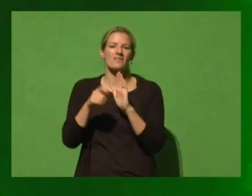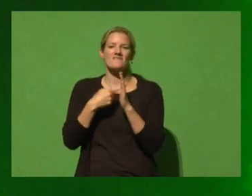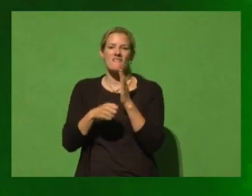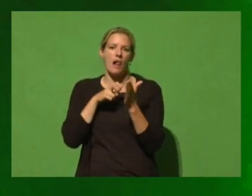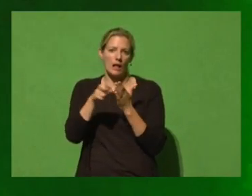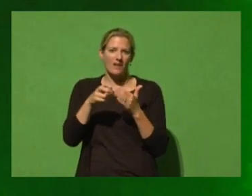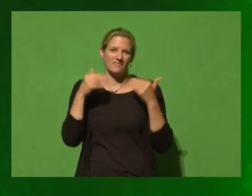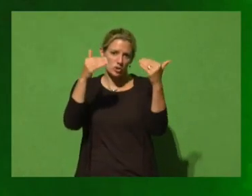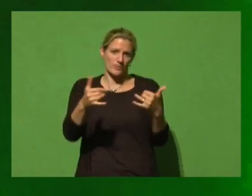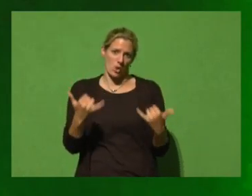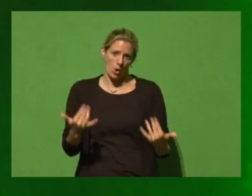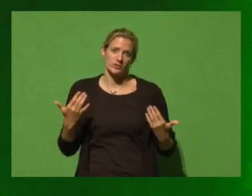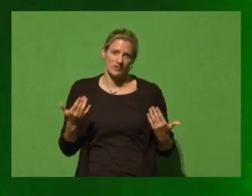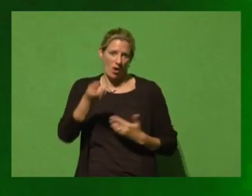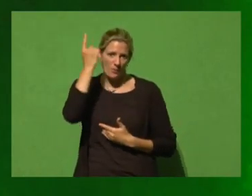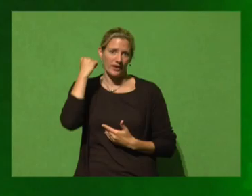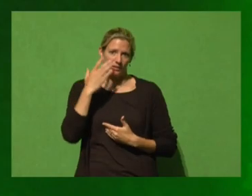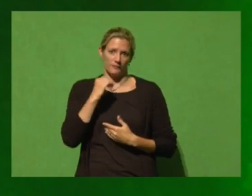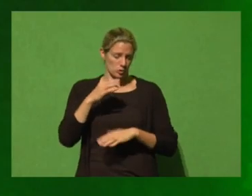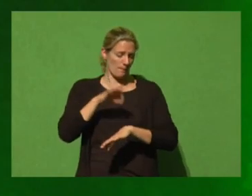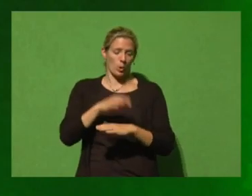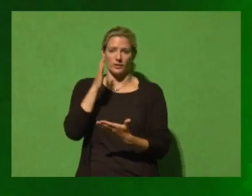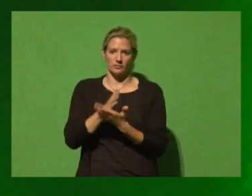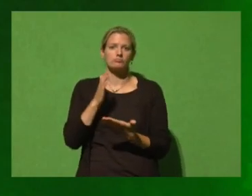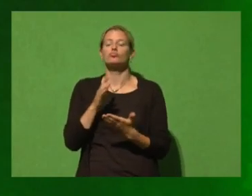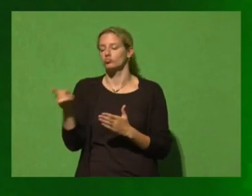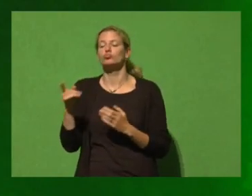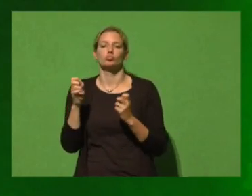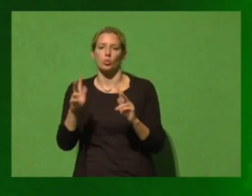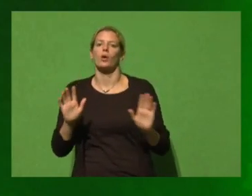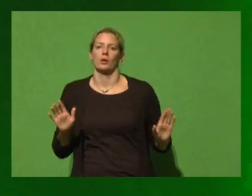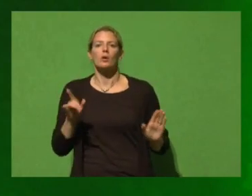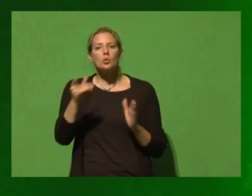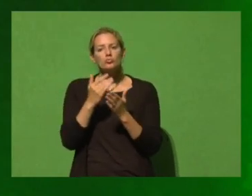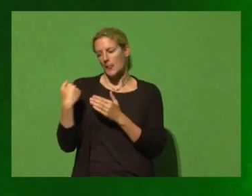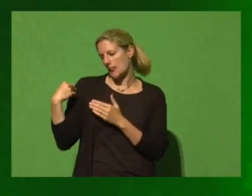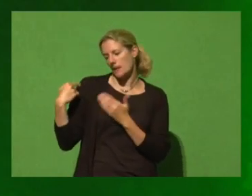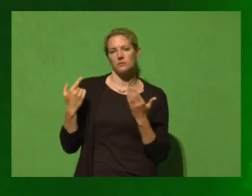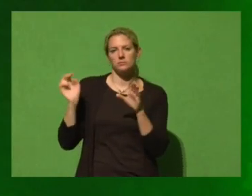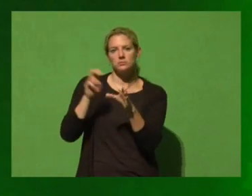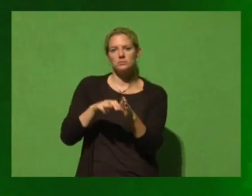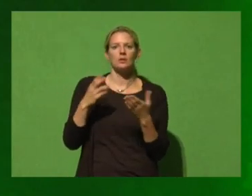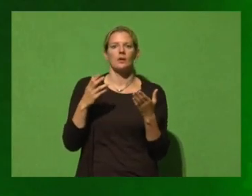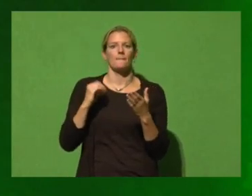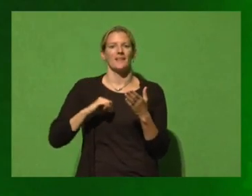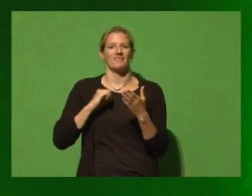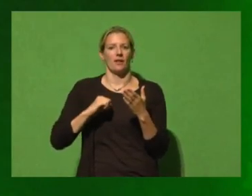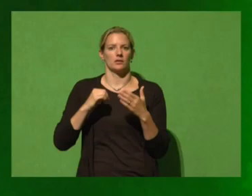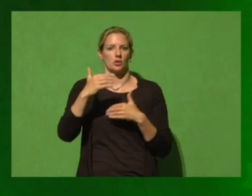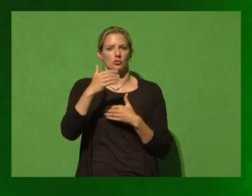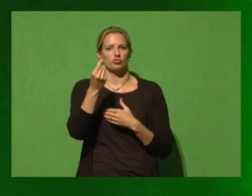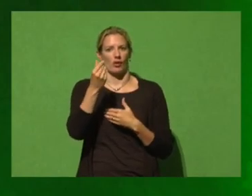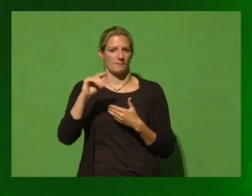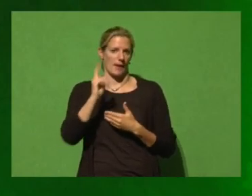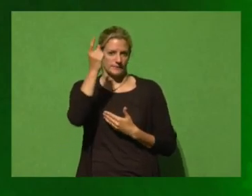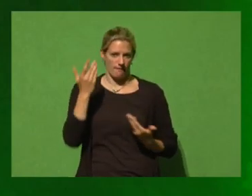pünktlich Feierabend machen. Sie ist, wie gesagt, seit kurzem Schatzmeisterin in Bielefeld, ist eine Person,